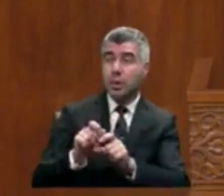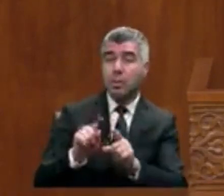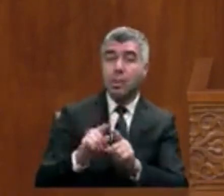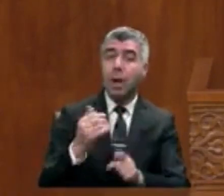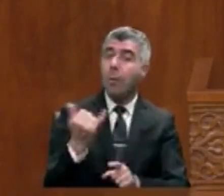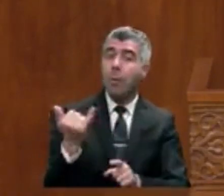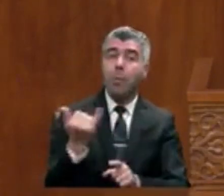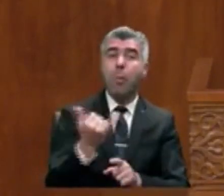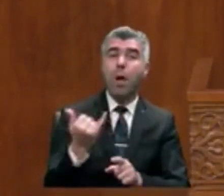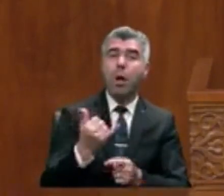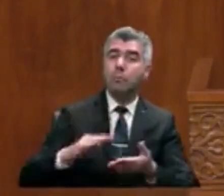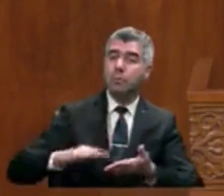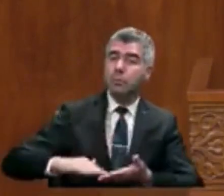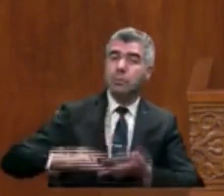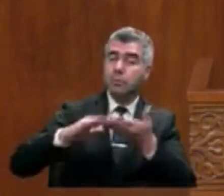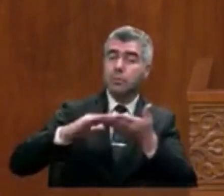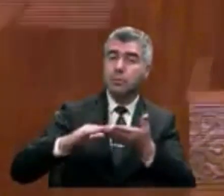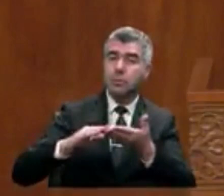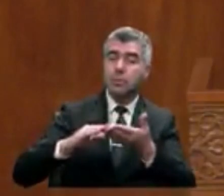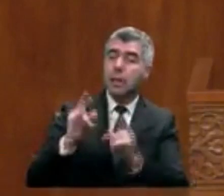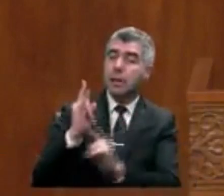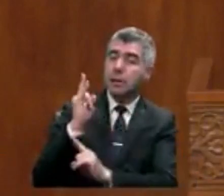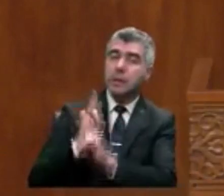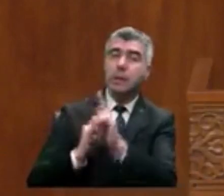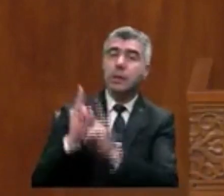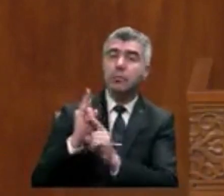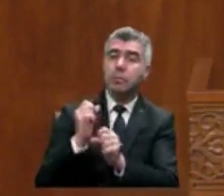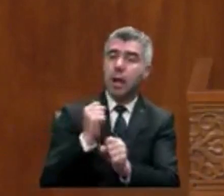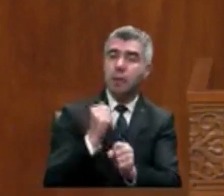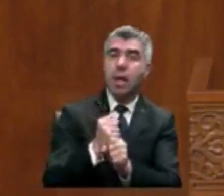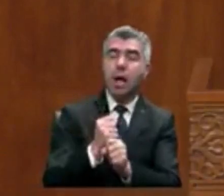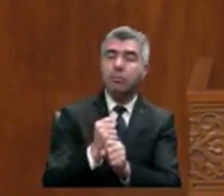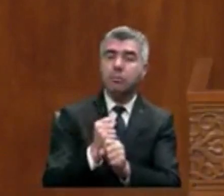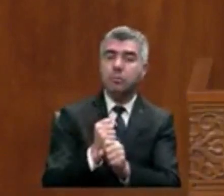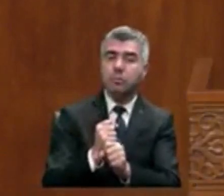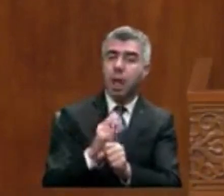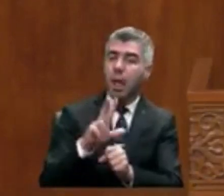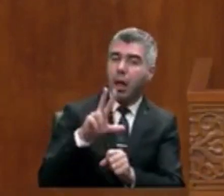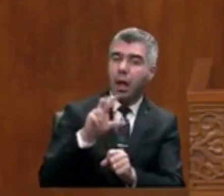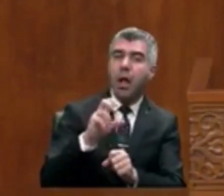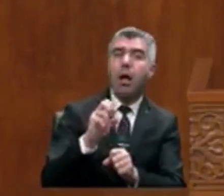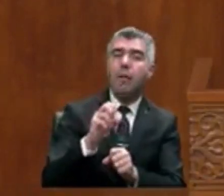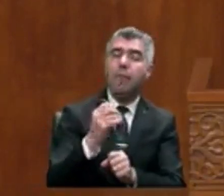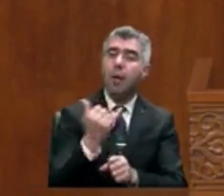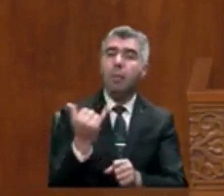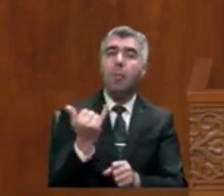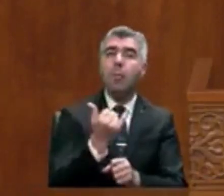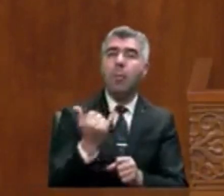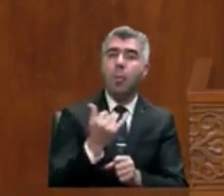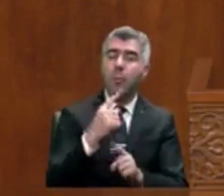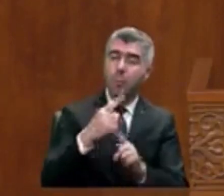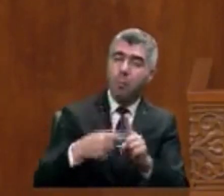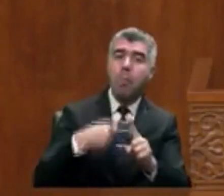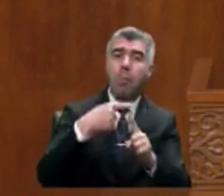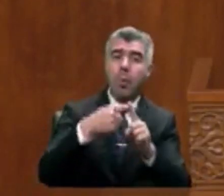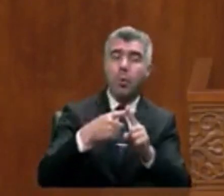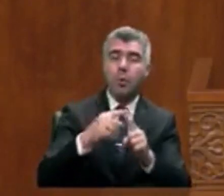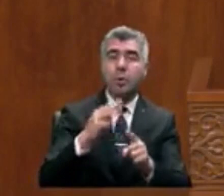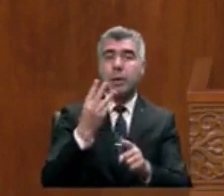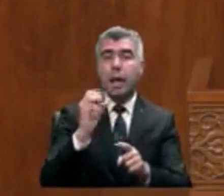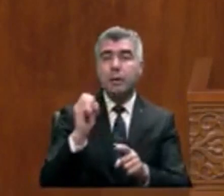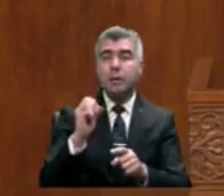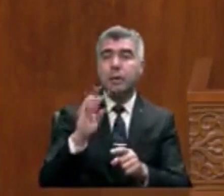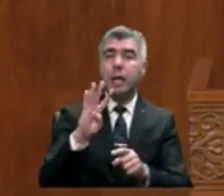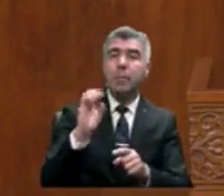الكفاءات اللي عندنا لانهم راكموا واحد تجربه وراكب تجربه ديال اكثر من 30 عام و